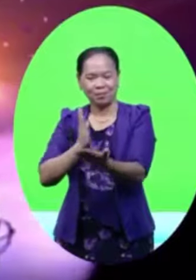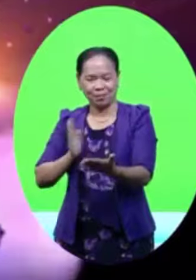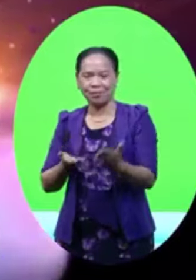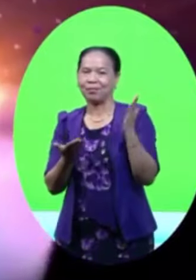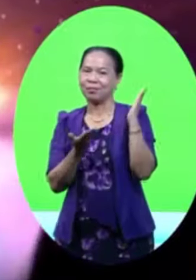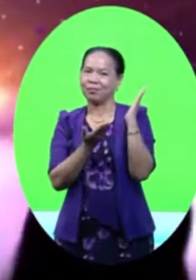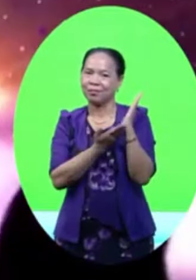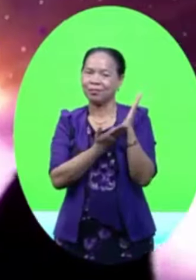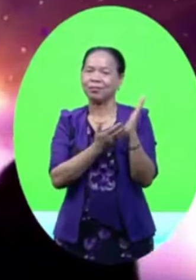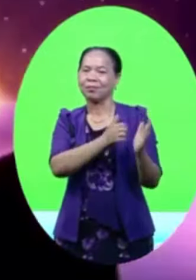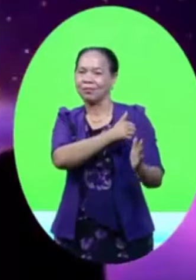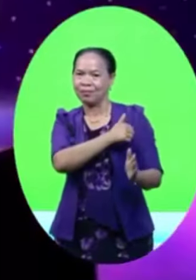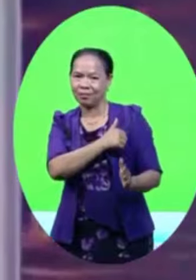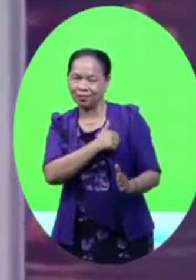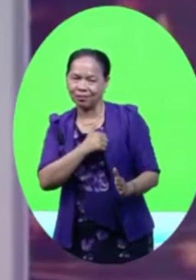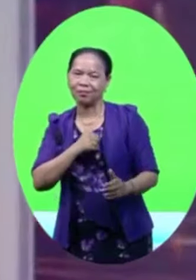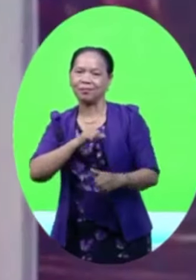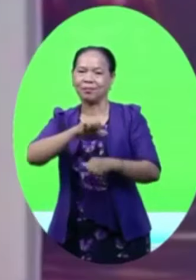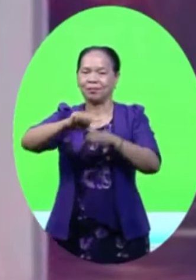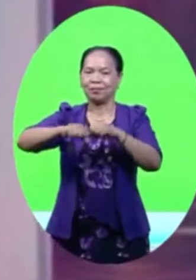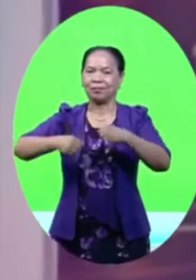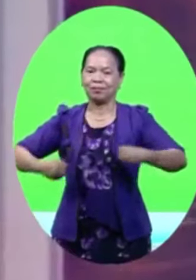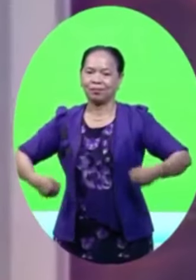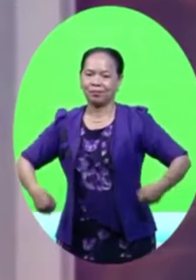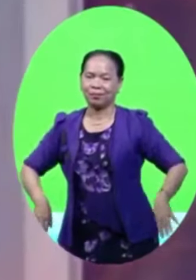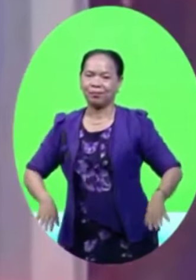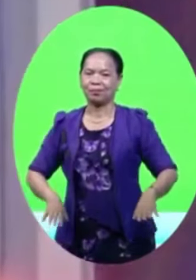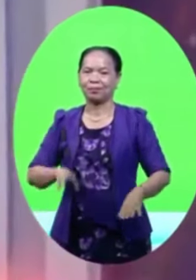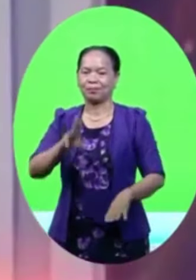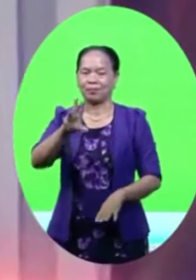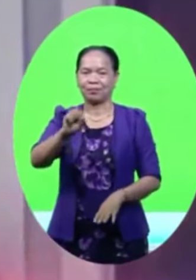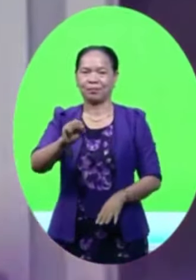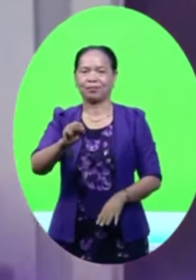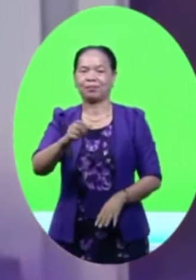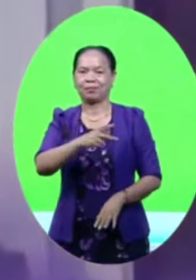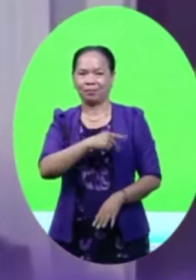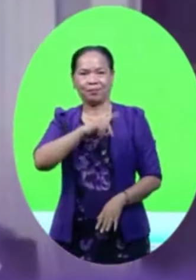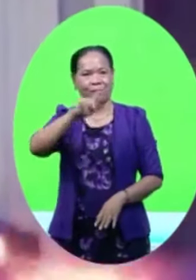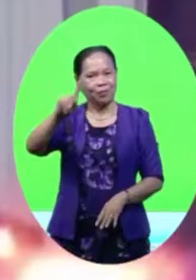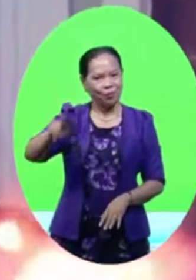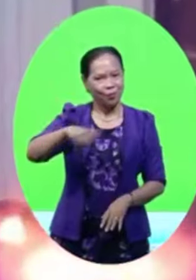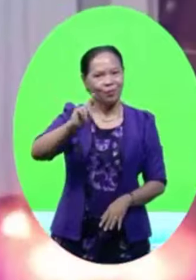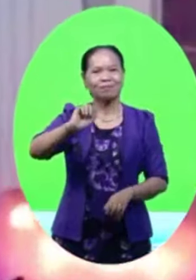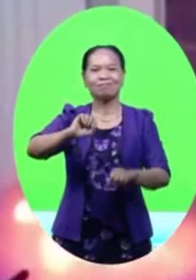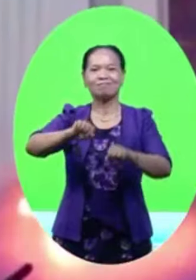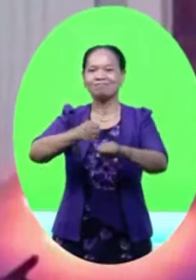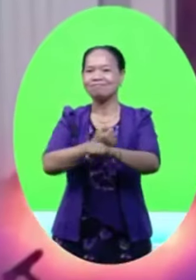đến với người tiêu dùng. Các hoạt động biểu diễn, giao lưu, chăm sóc khách hàng cũng thường xuyên được tổ chức.